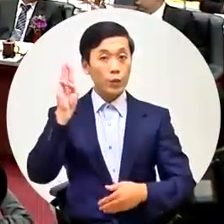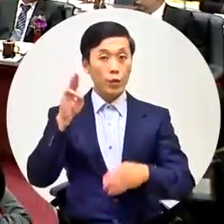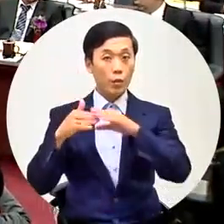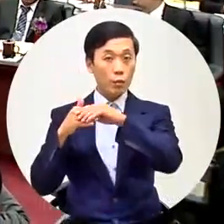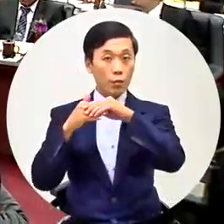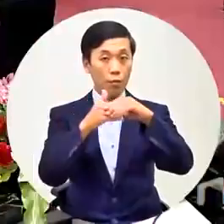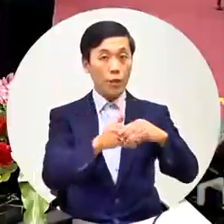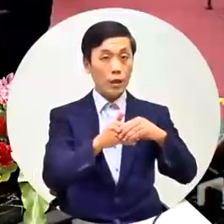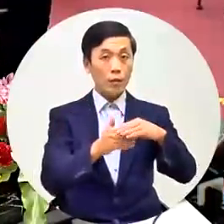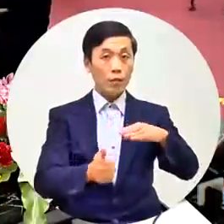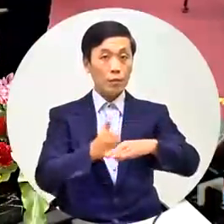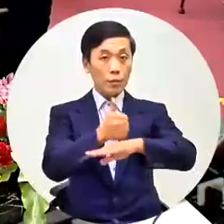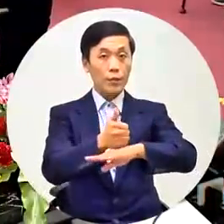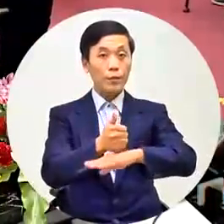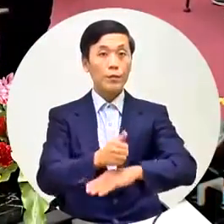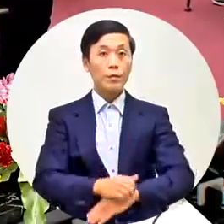好，开始。